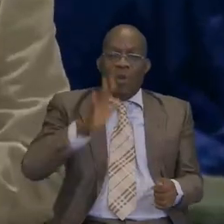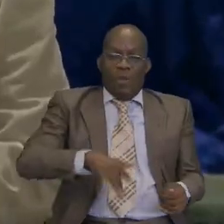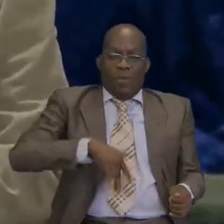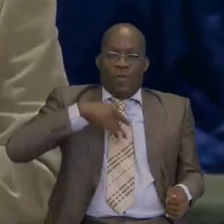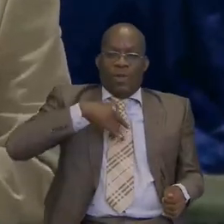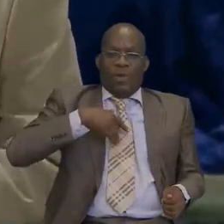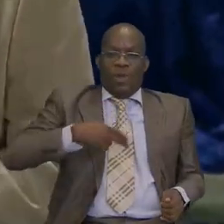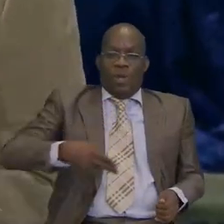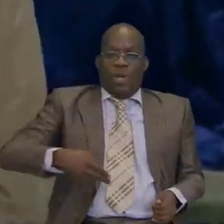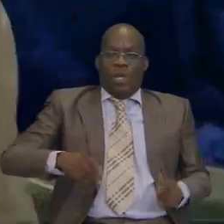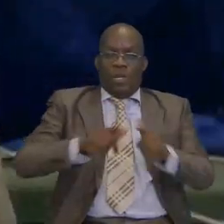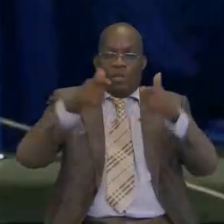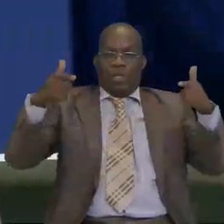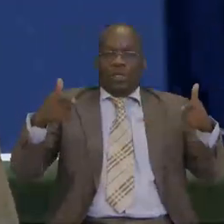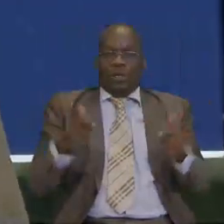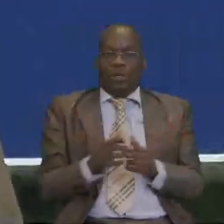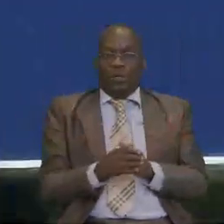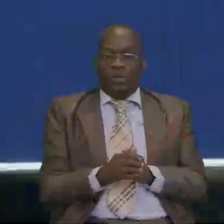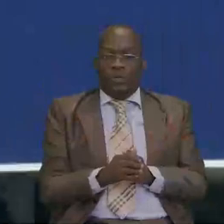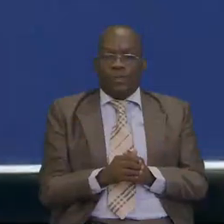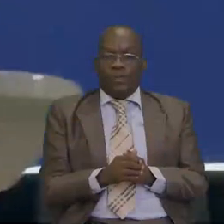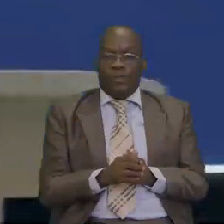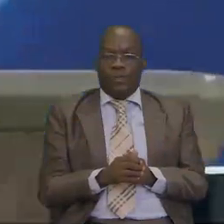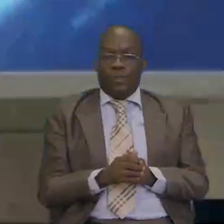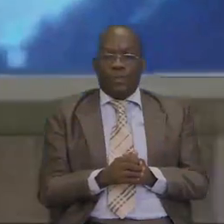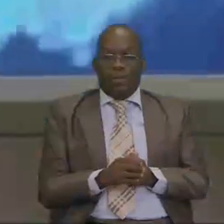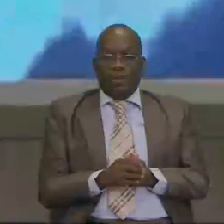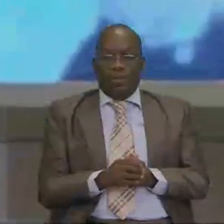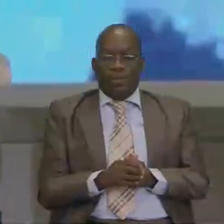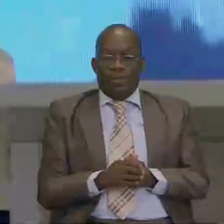me sentir au sommet du monde.